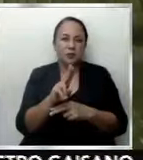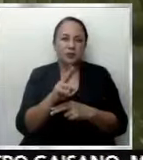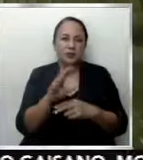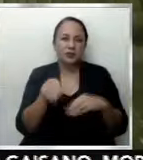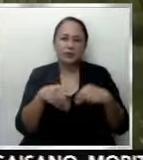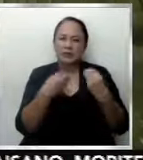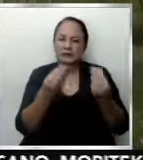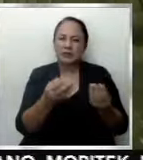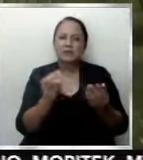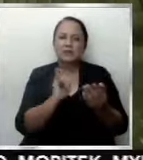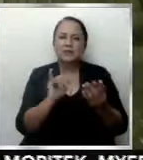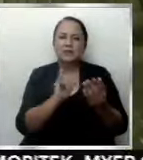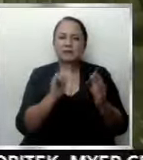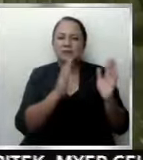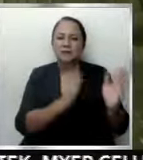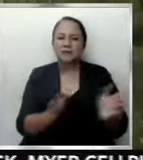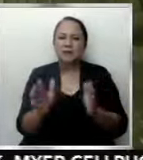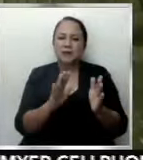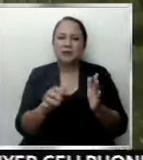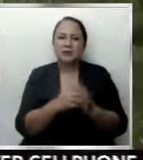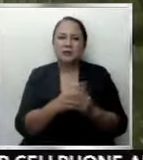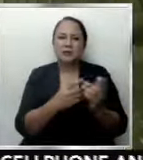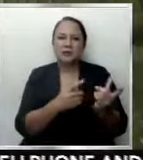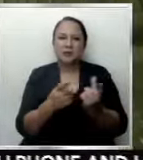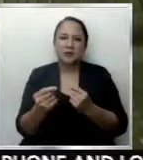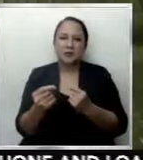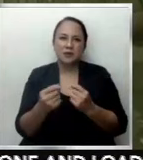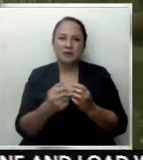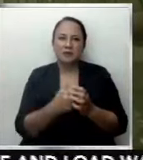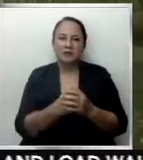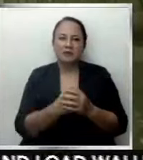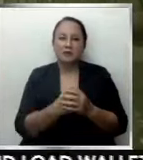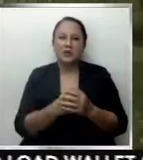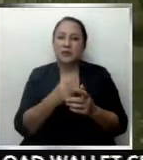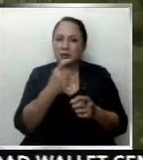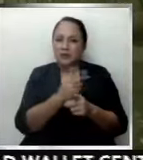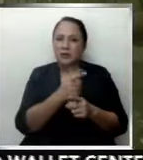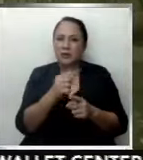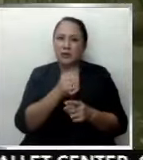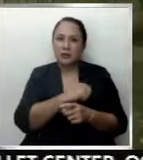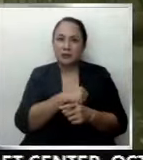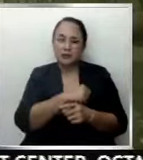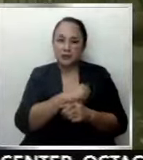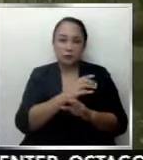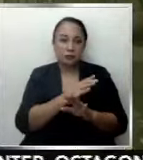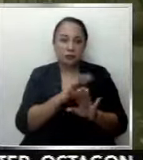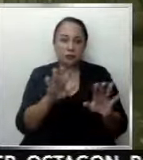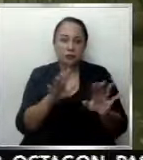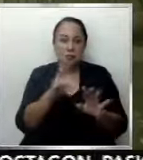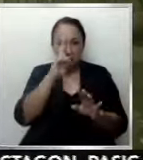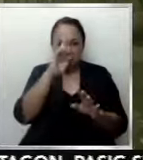preparasyon para sa gagawin niya. Ganun naman dapat ang attitude. Hindi pwedeng gwapo ka lang parate.